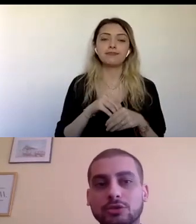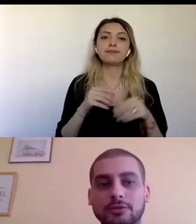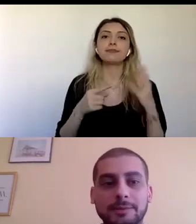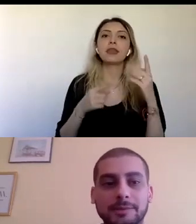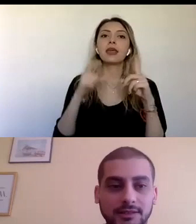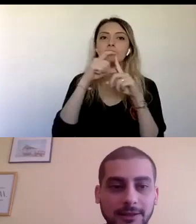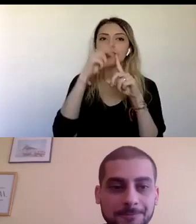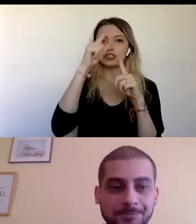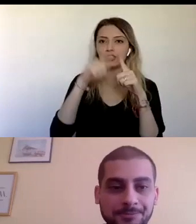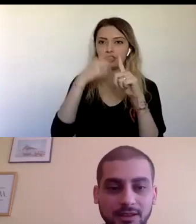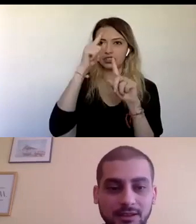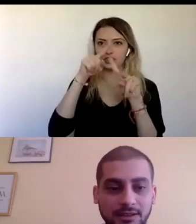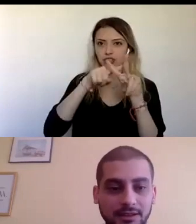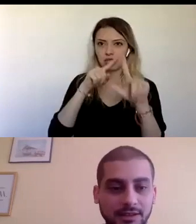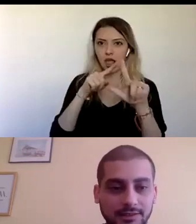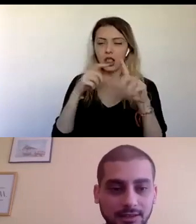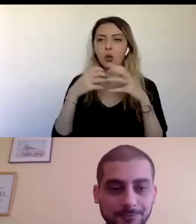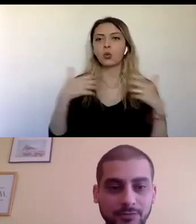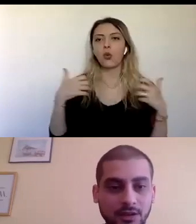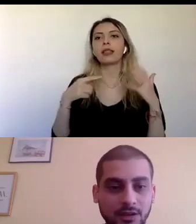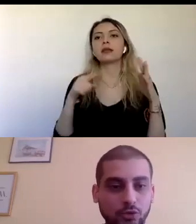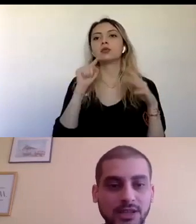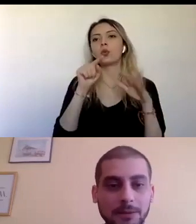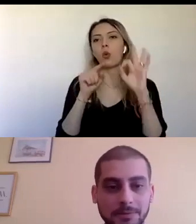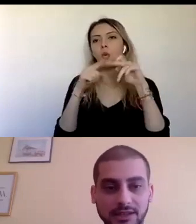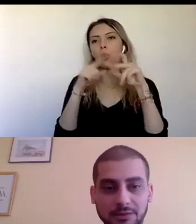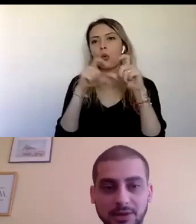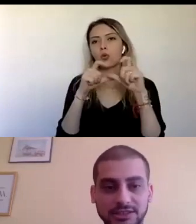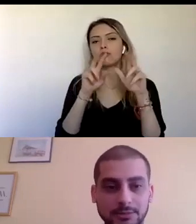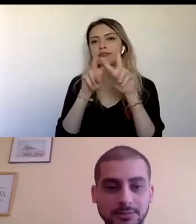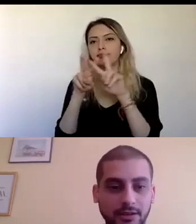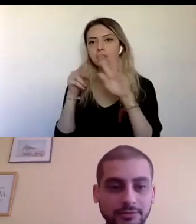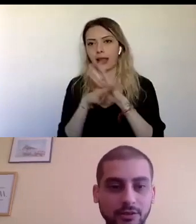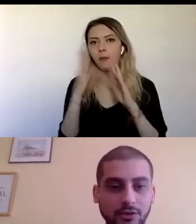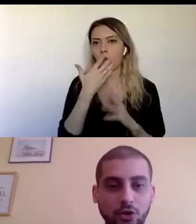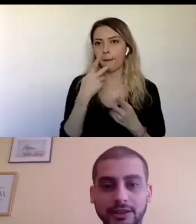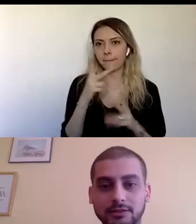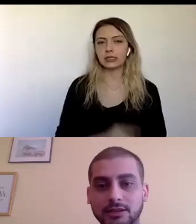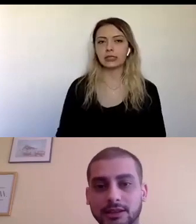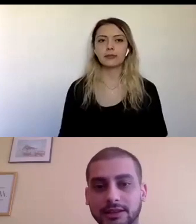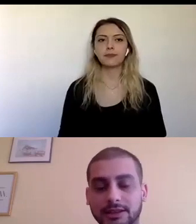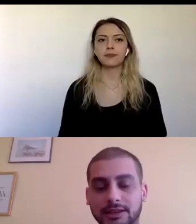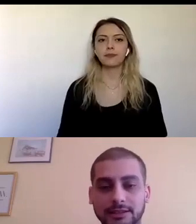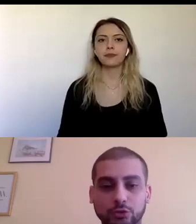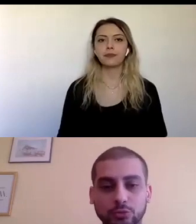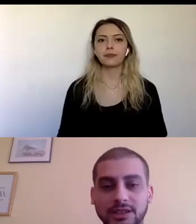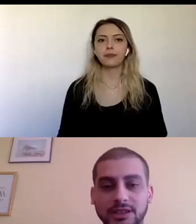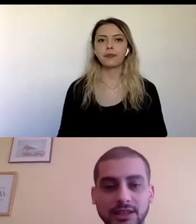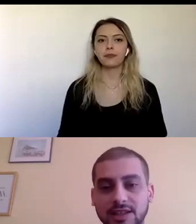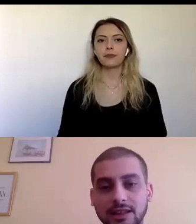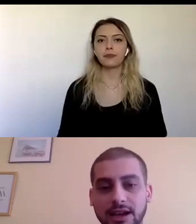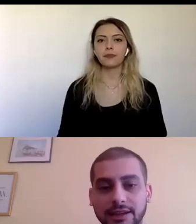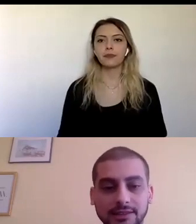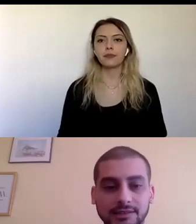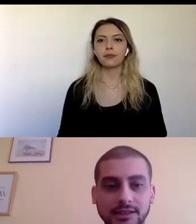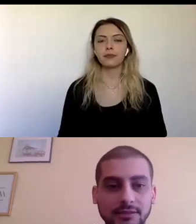dijitalgüvenlik.org web sitesinde yazılı. Burada yapmanız gereken bazı işlemler var. Örneğin Zoom'daki